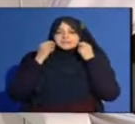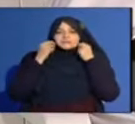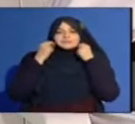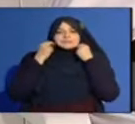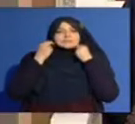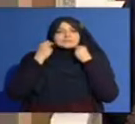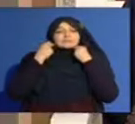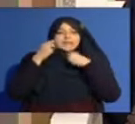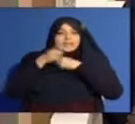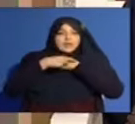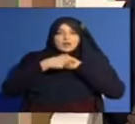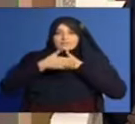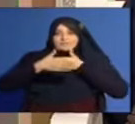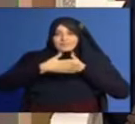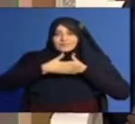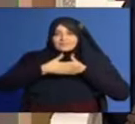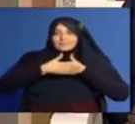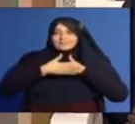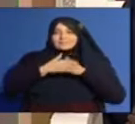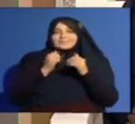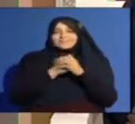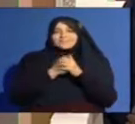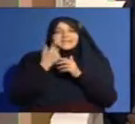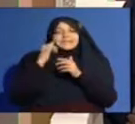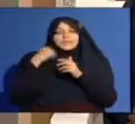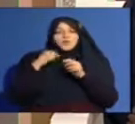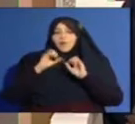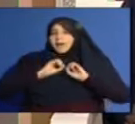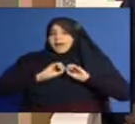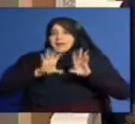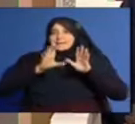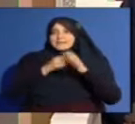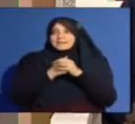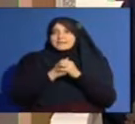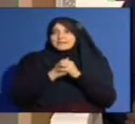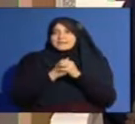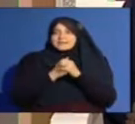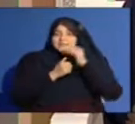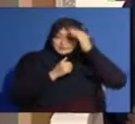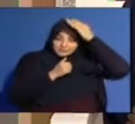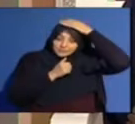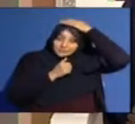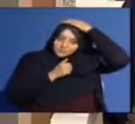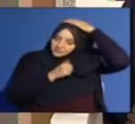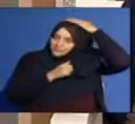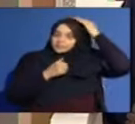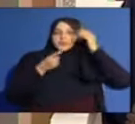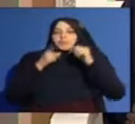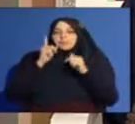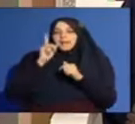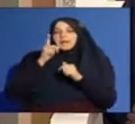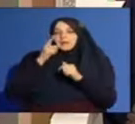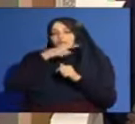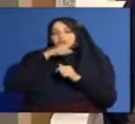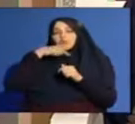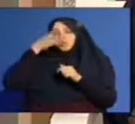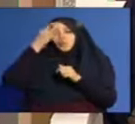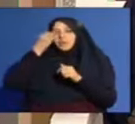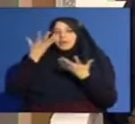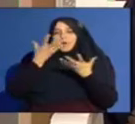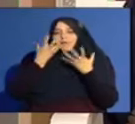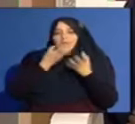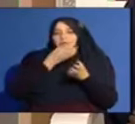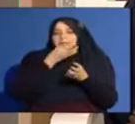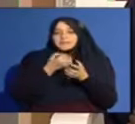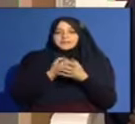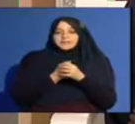الوقت الوقت نعم. يداهمنا والا تركتك، ولكن قلت الرسالة وصلت. الرسالة وصلت كما قال الدكتور سعيد بوزي بالنسبة